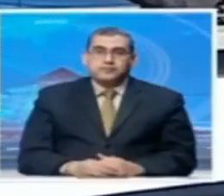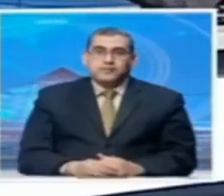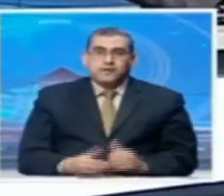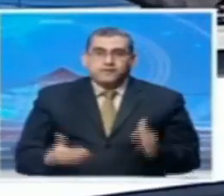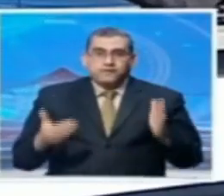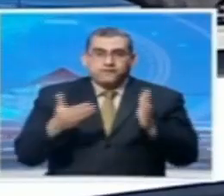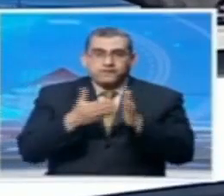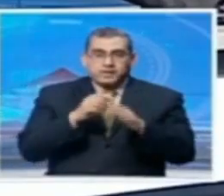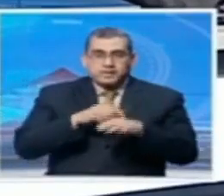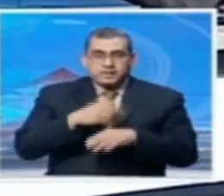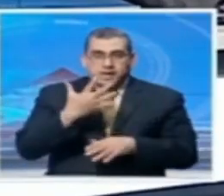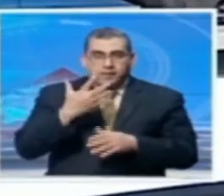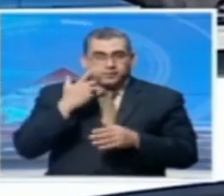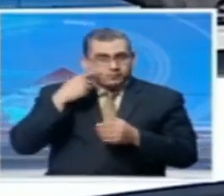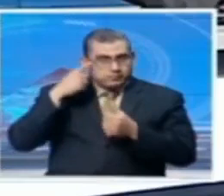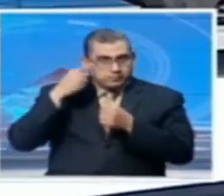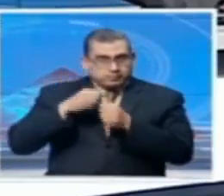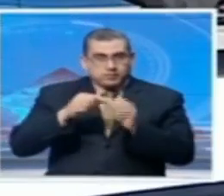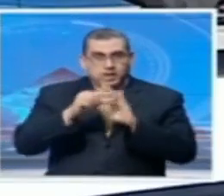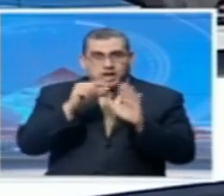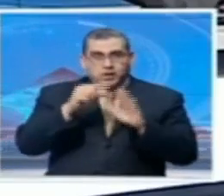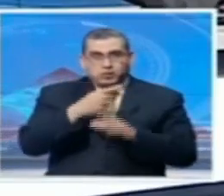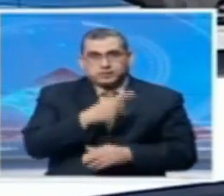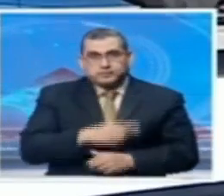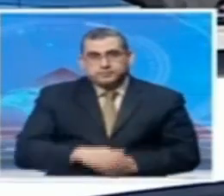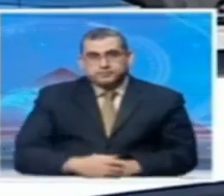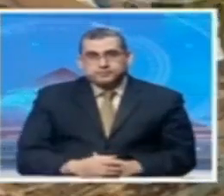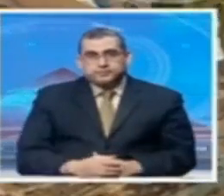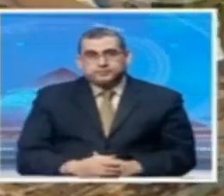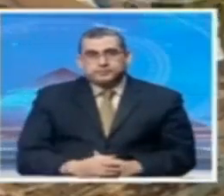نهاية الخامسة، وهذا تذكير بأبرز العناوين.